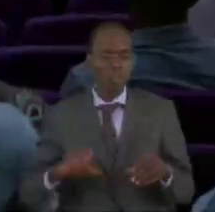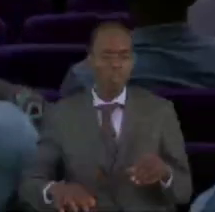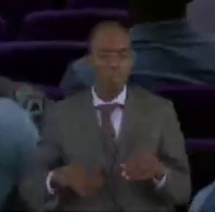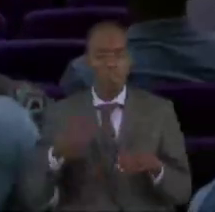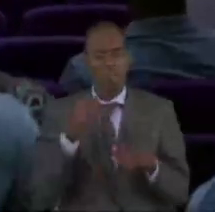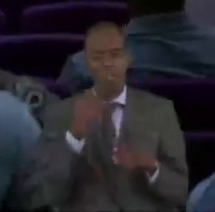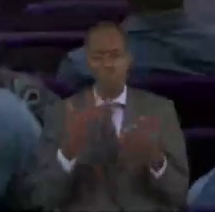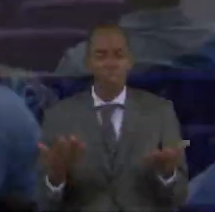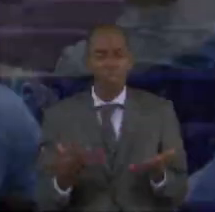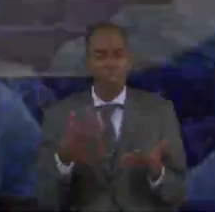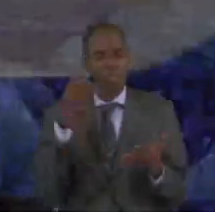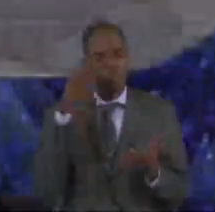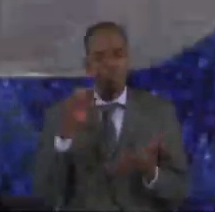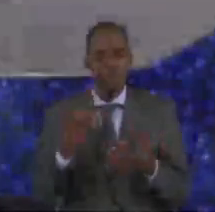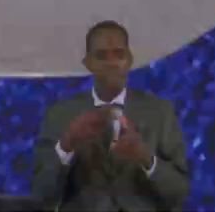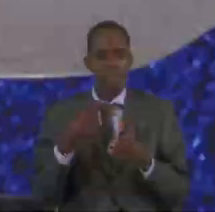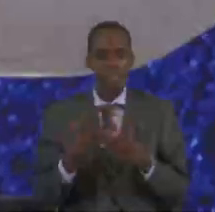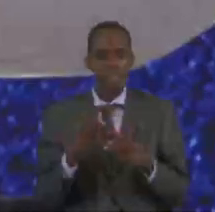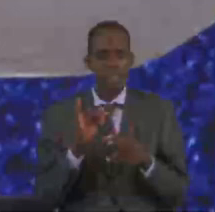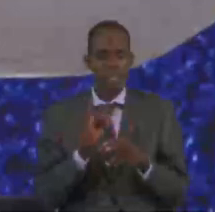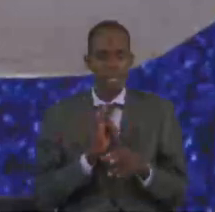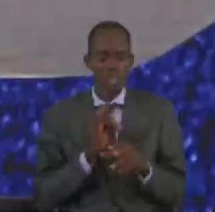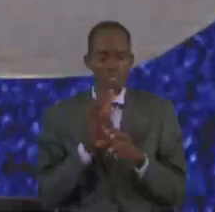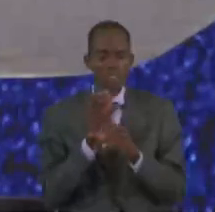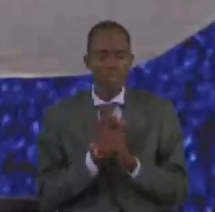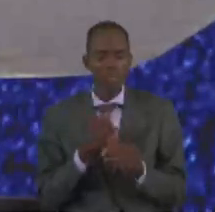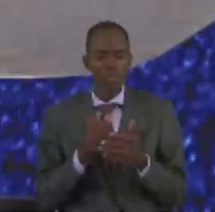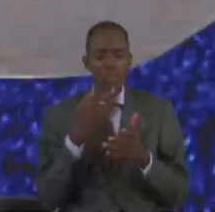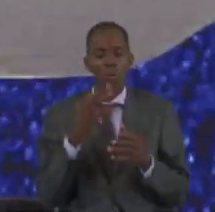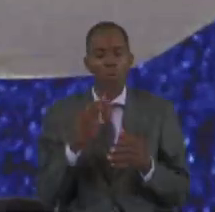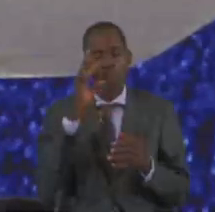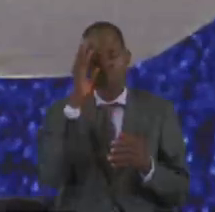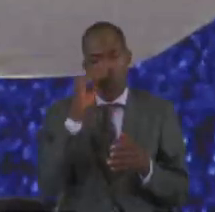Et dit que ce message,